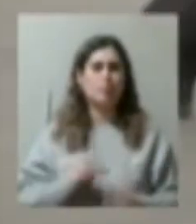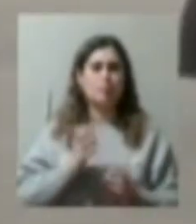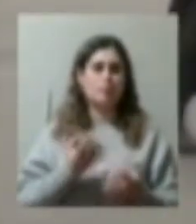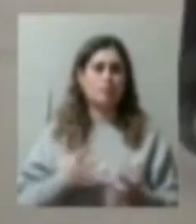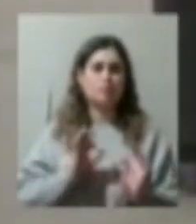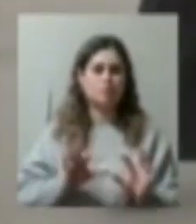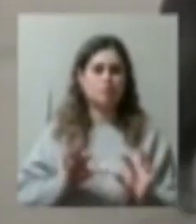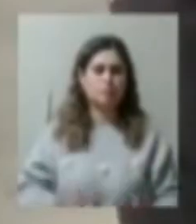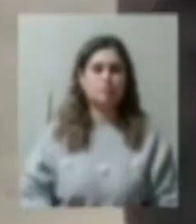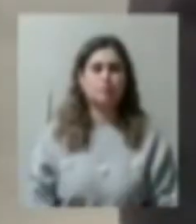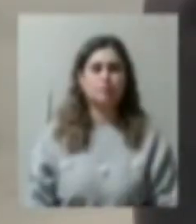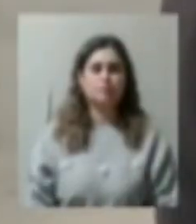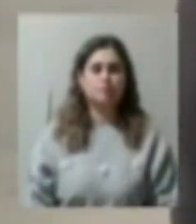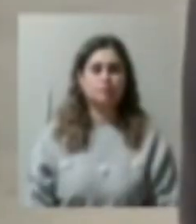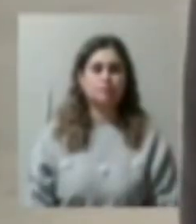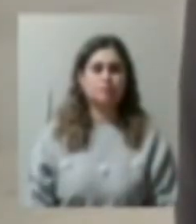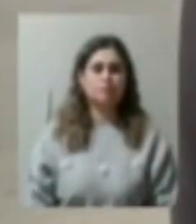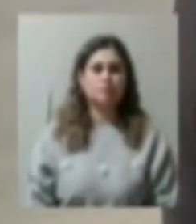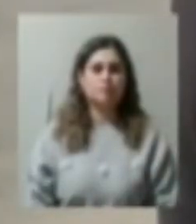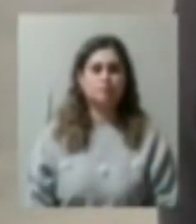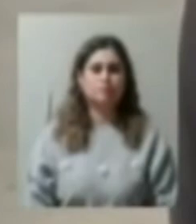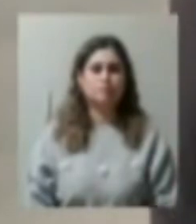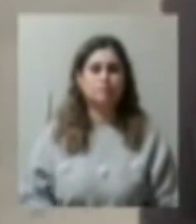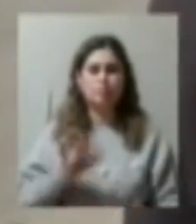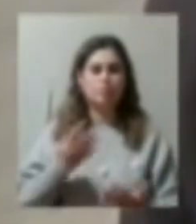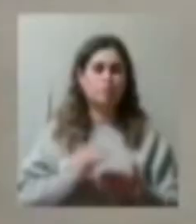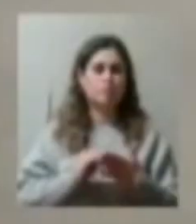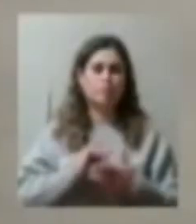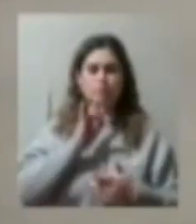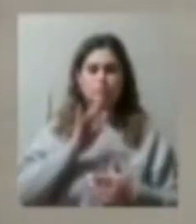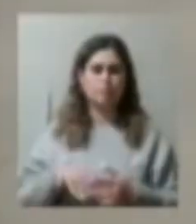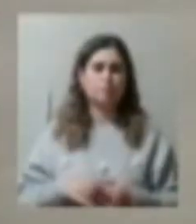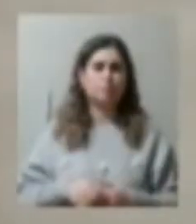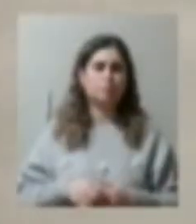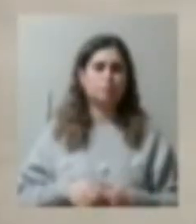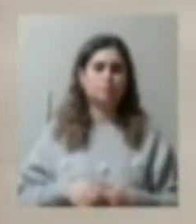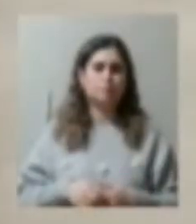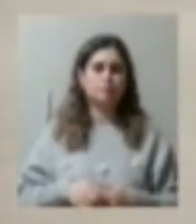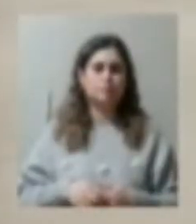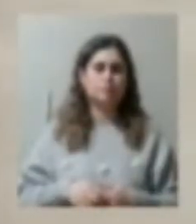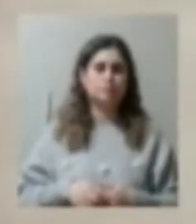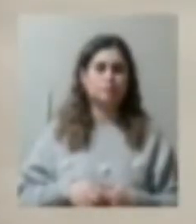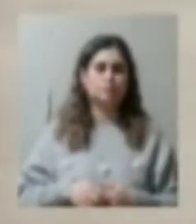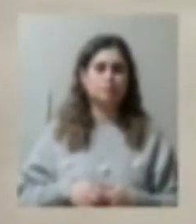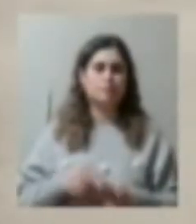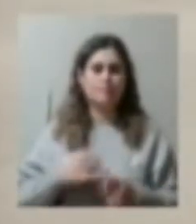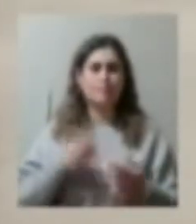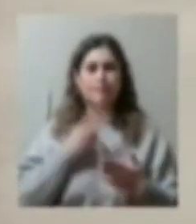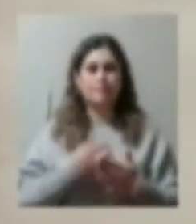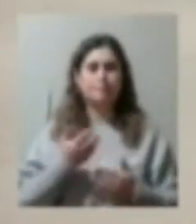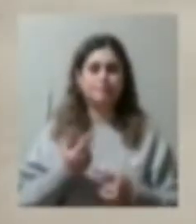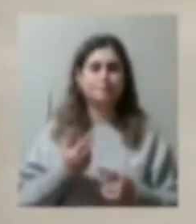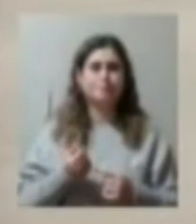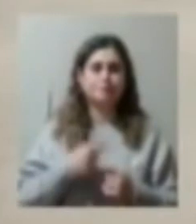профілактичною бесідою. Ми більше не будемо, чесне слово. Ви ж себе підставляєте в небезпеку, ну, і водії